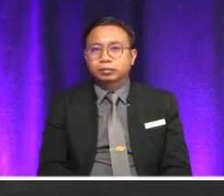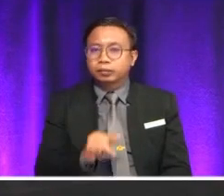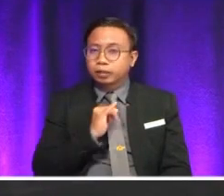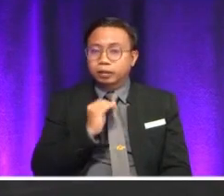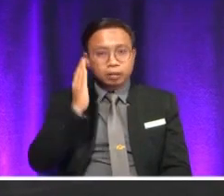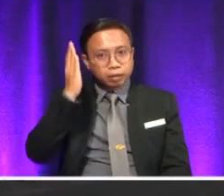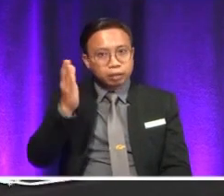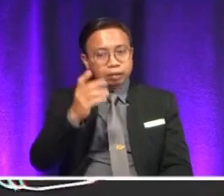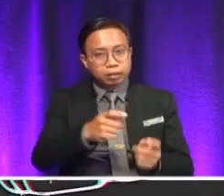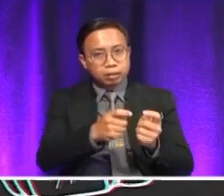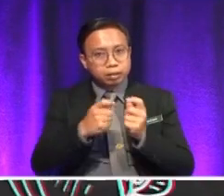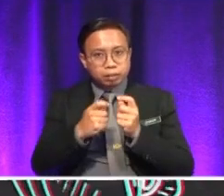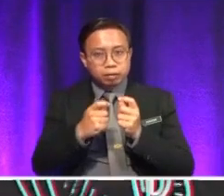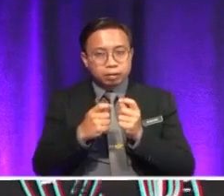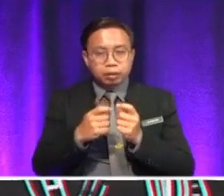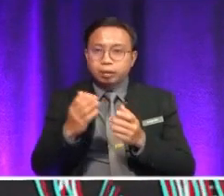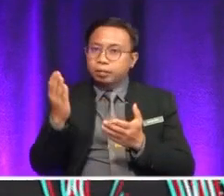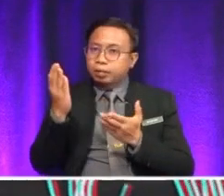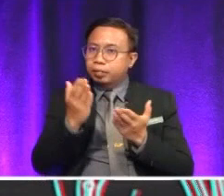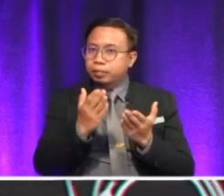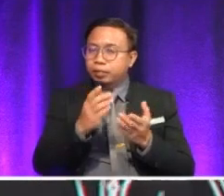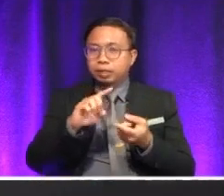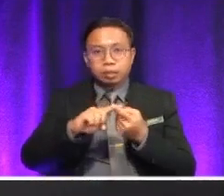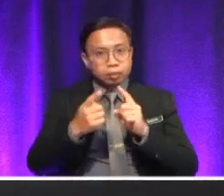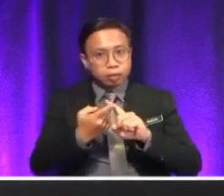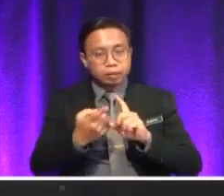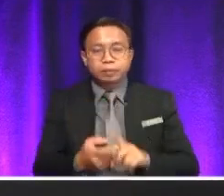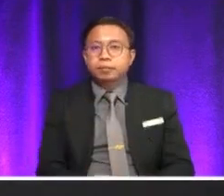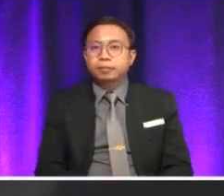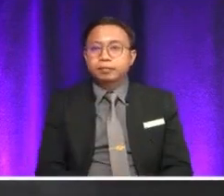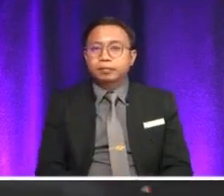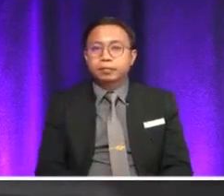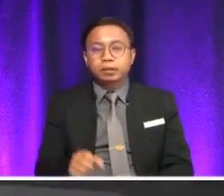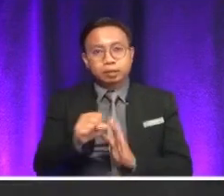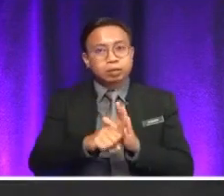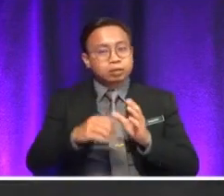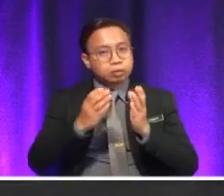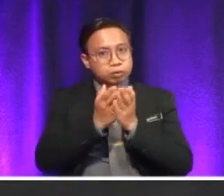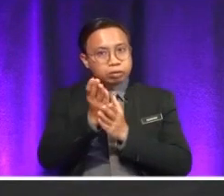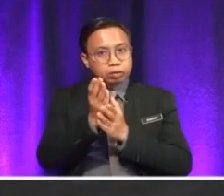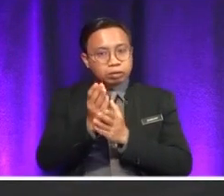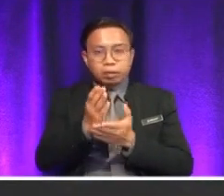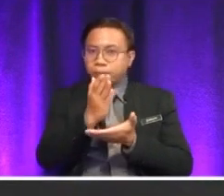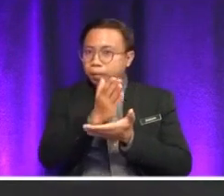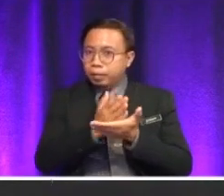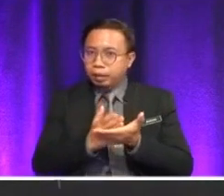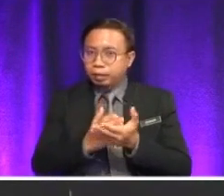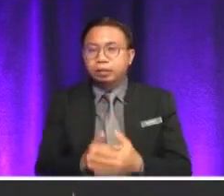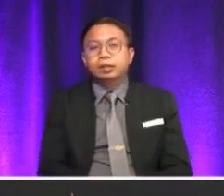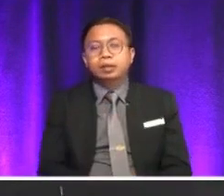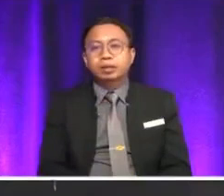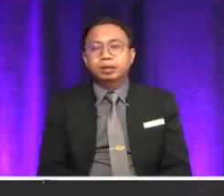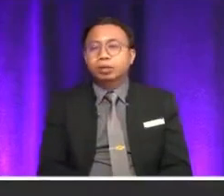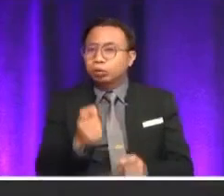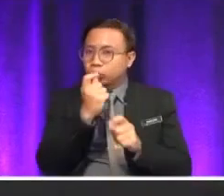Saya akan menerima pendapat rakan saya terlebih dahulu. Seterusnya, saya akan membahagikan